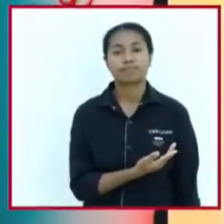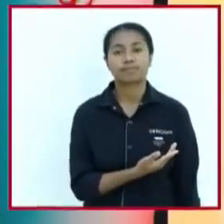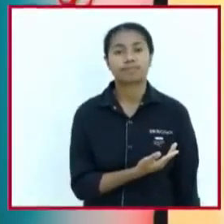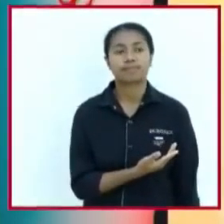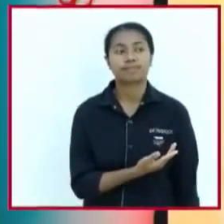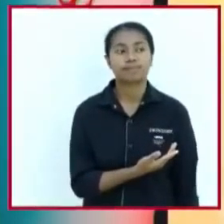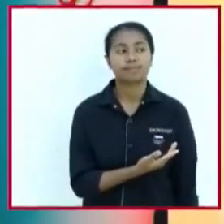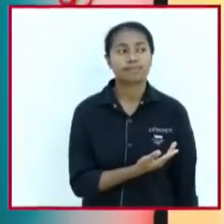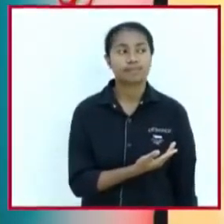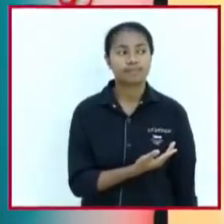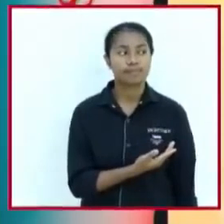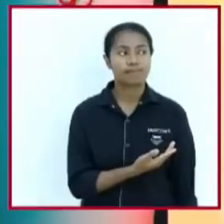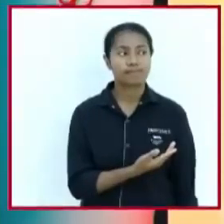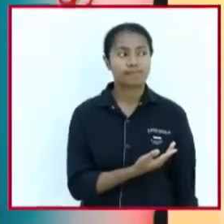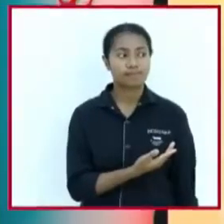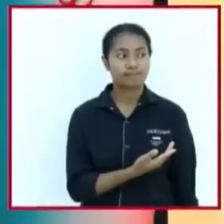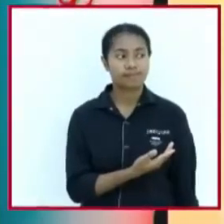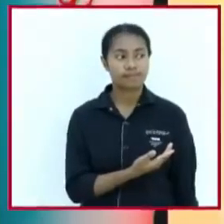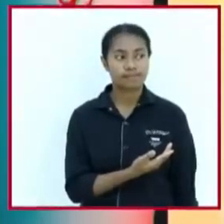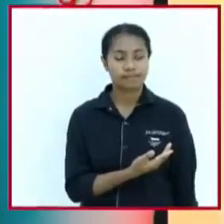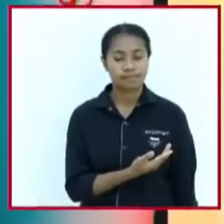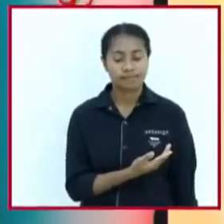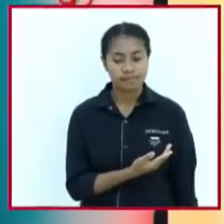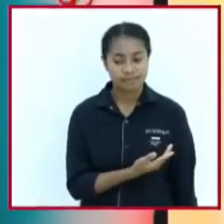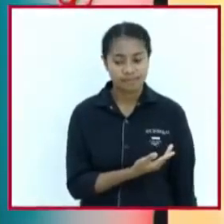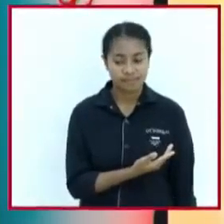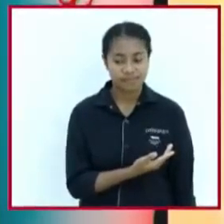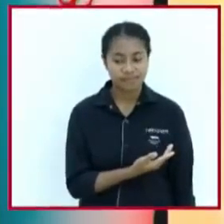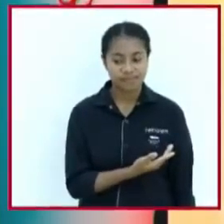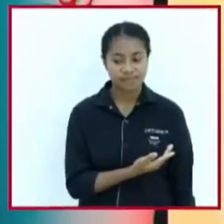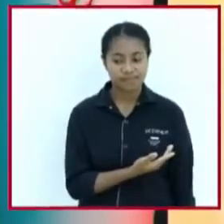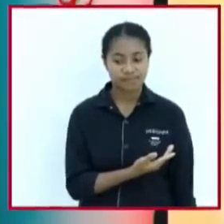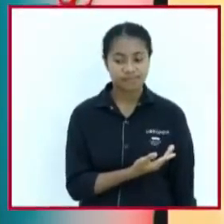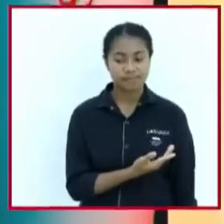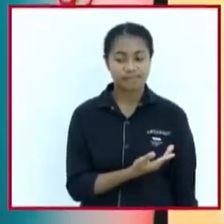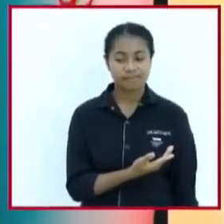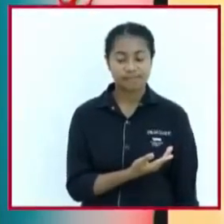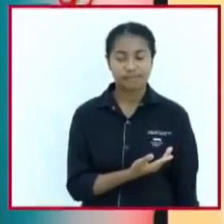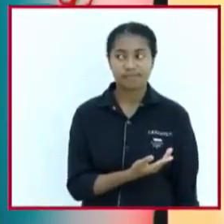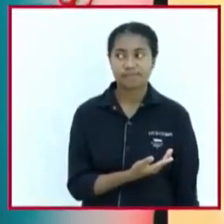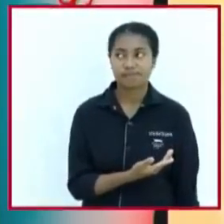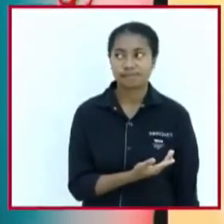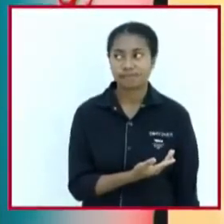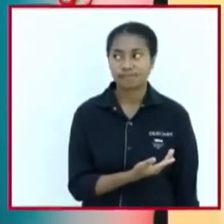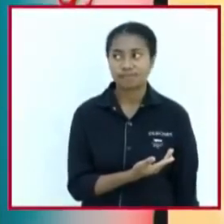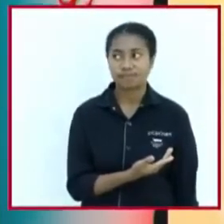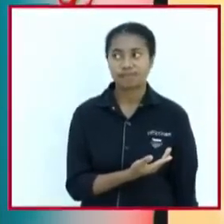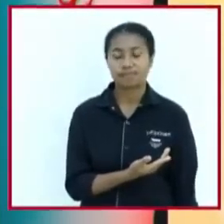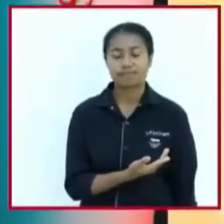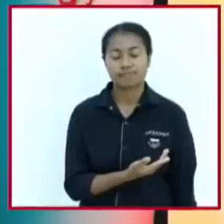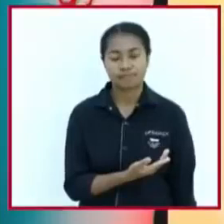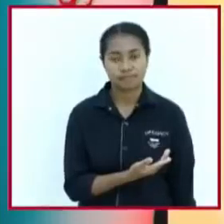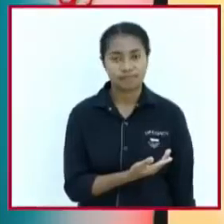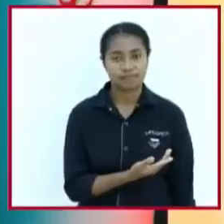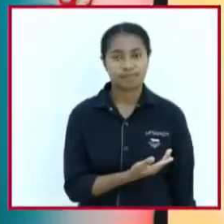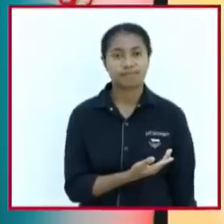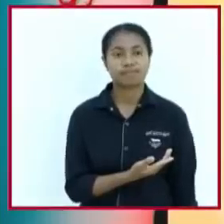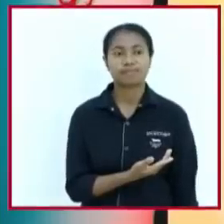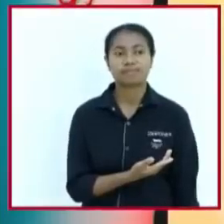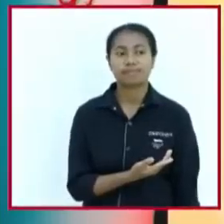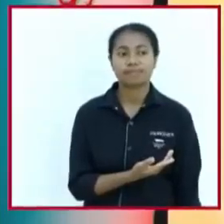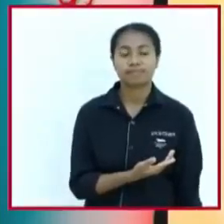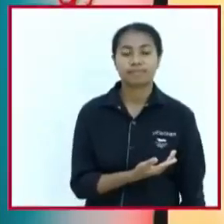sekarang dia hanya menantikan saatnya dimana musuh-musuh akan dijadikan tumpuan kakinya sebab oleh satu